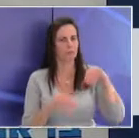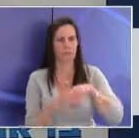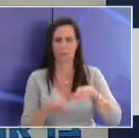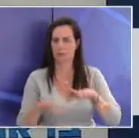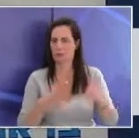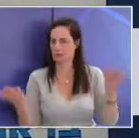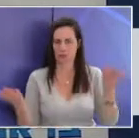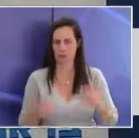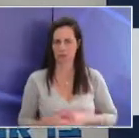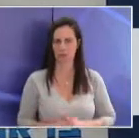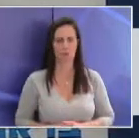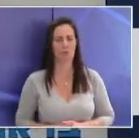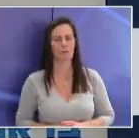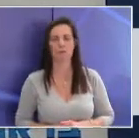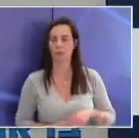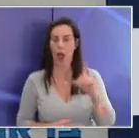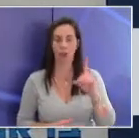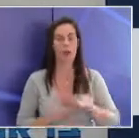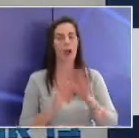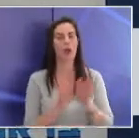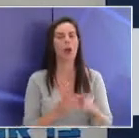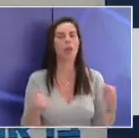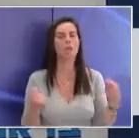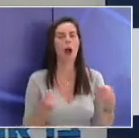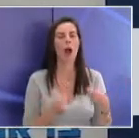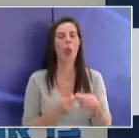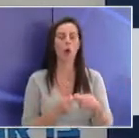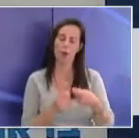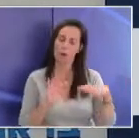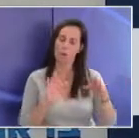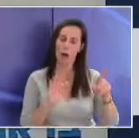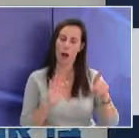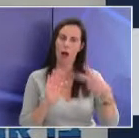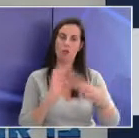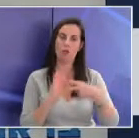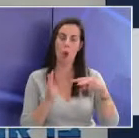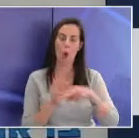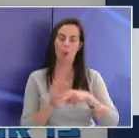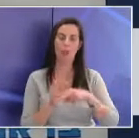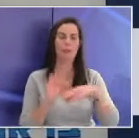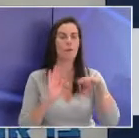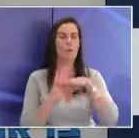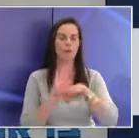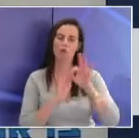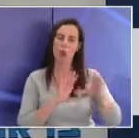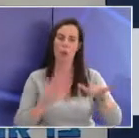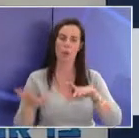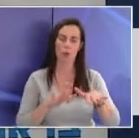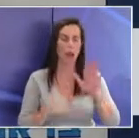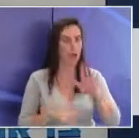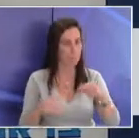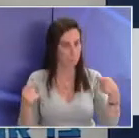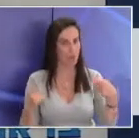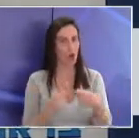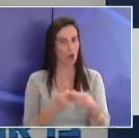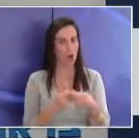על בסיס אישי. אבל הכל תלוי בקווי יסוד, במדיניות, גם בנושא